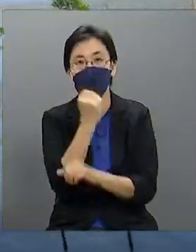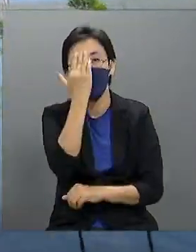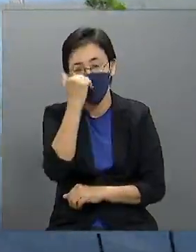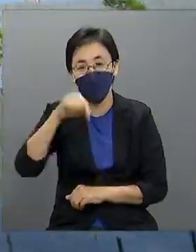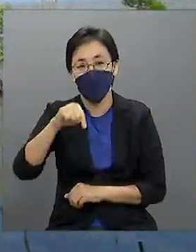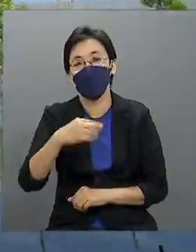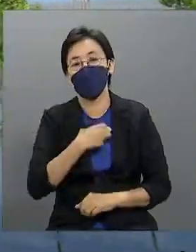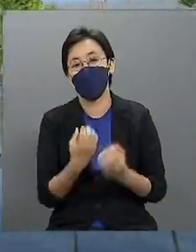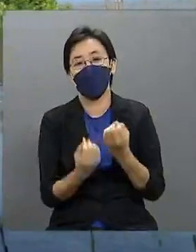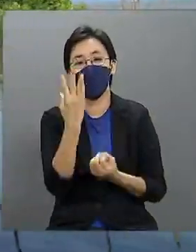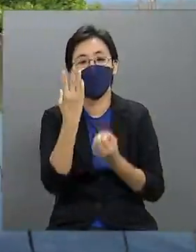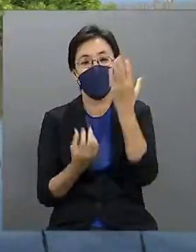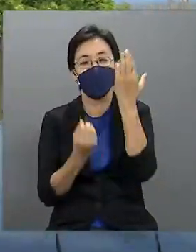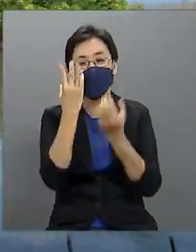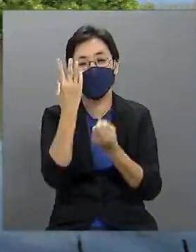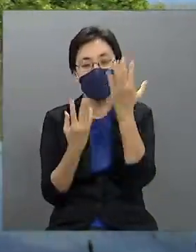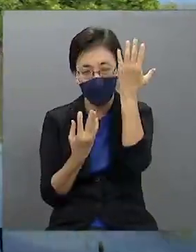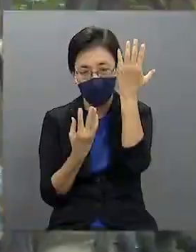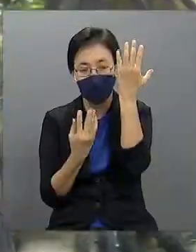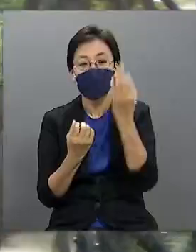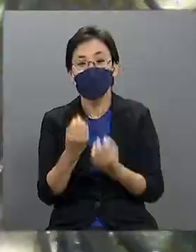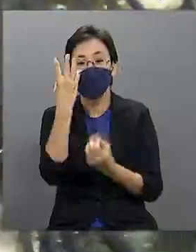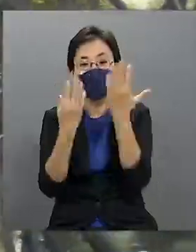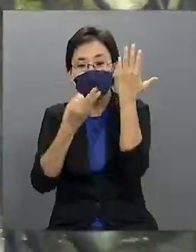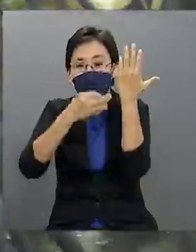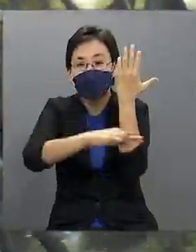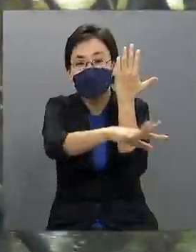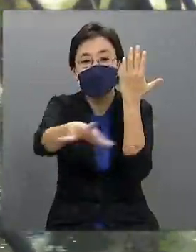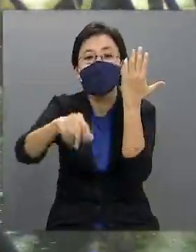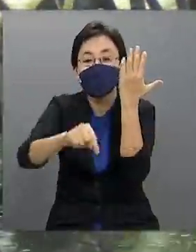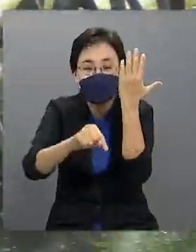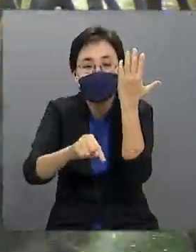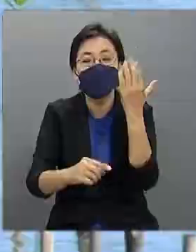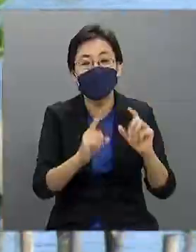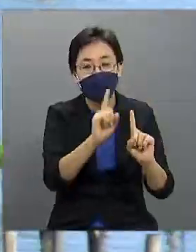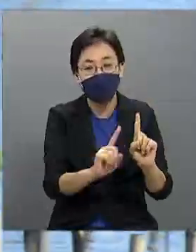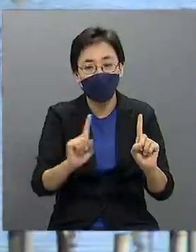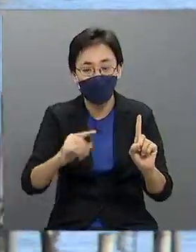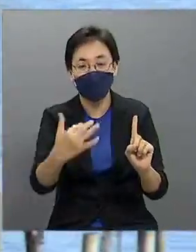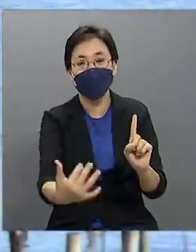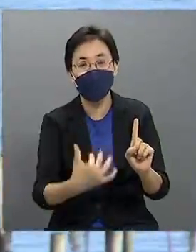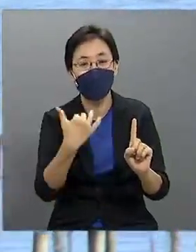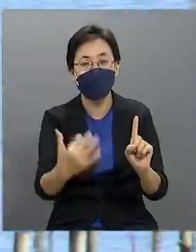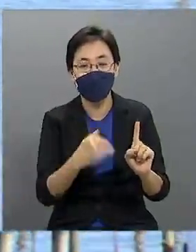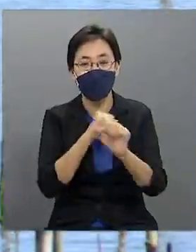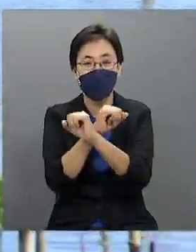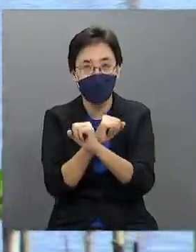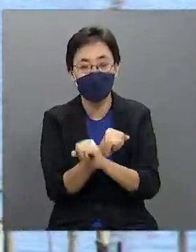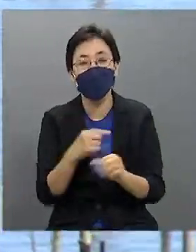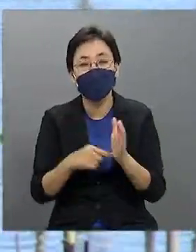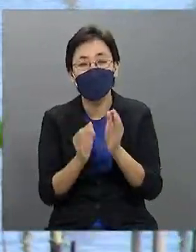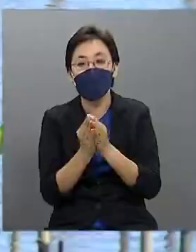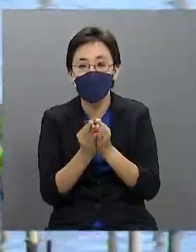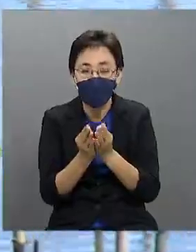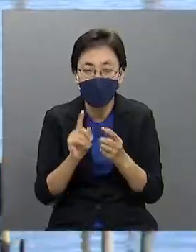ความอโดมสมมูของระบบนิเวทที่กลบกądaืนมาทำให้สัตวนามที่เคยหายไปยางห้อยปากเป็ดหรือหอย